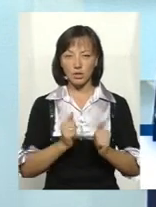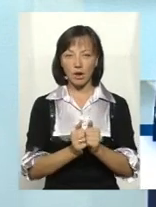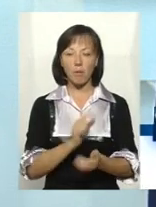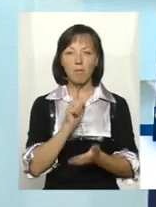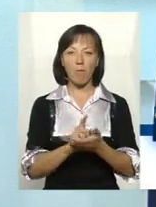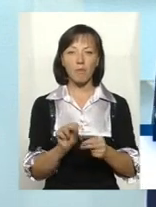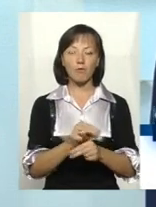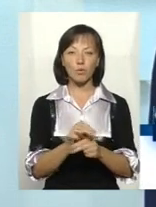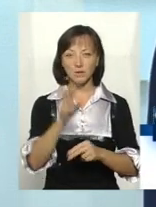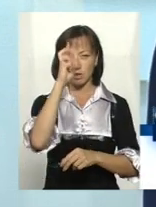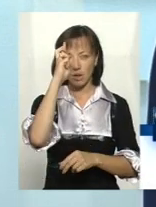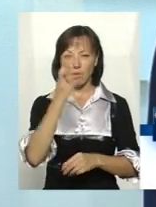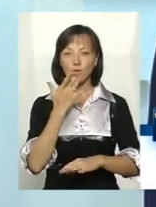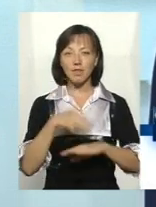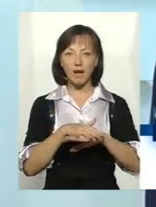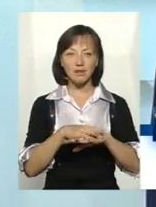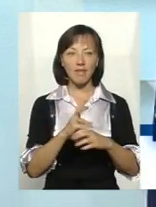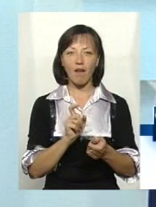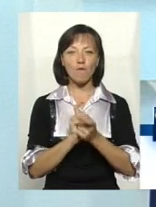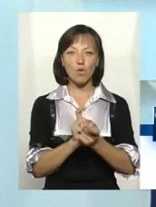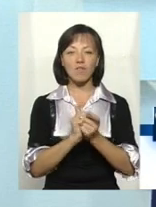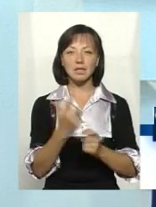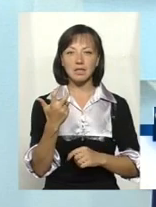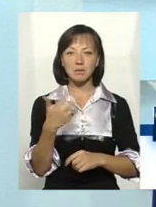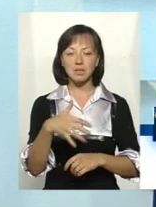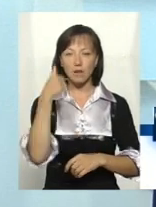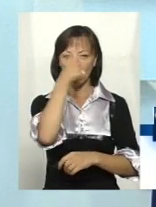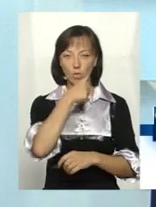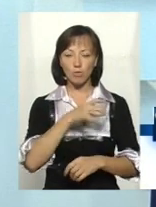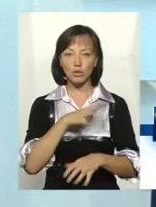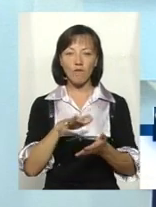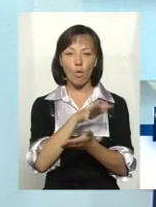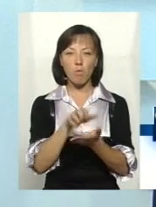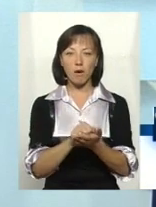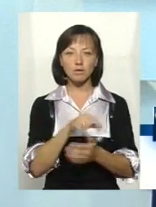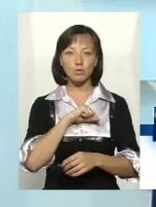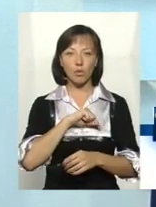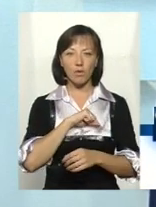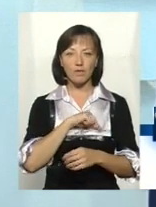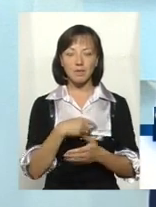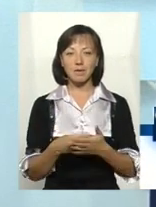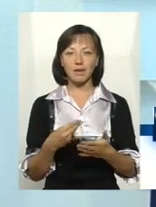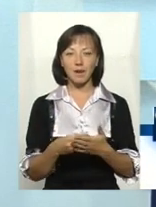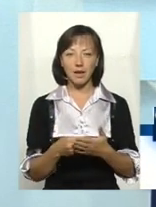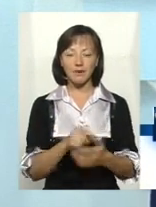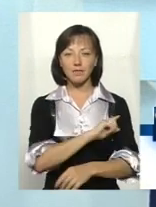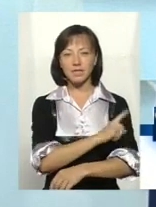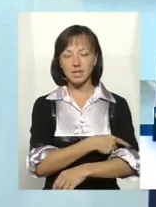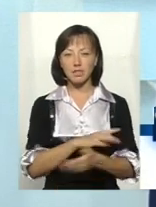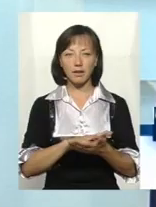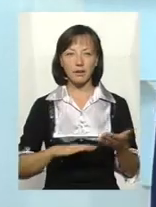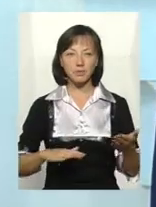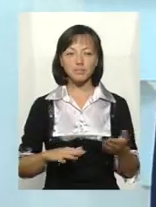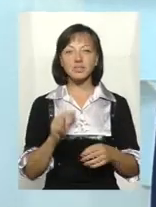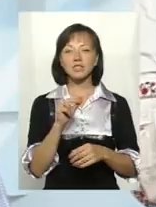маємо виховувати державницьку націю і не воювати вже 350 років і бути в окупації духовні, матеріальні, фізичні і так далі.